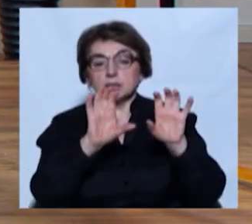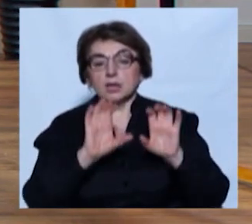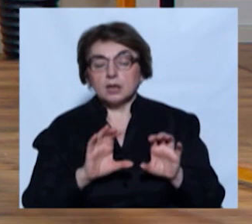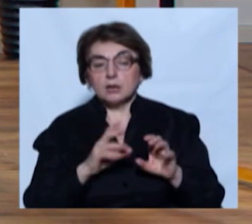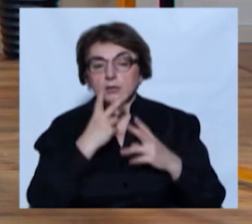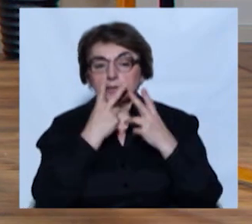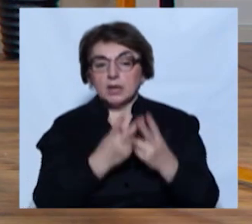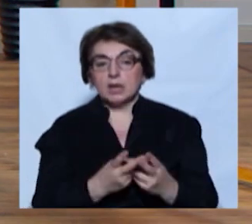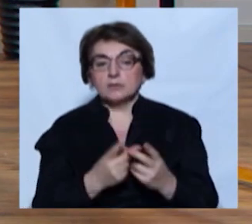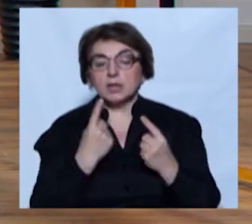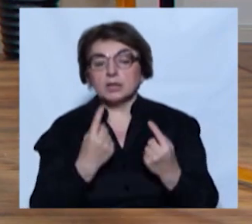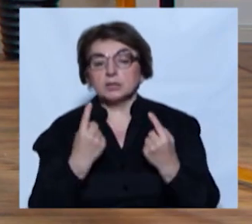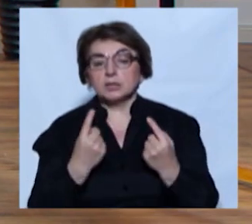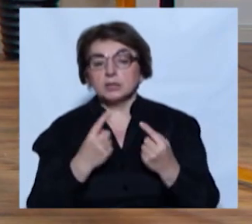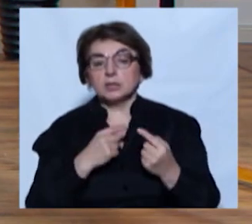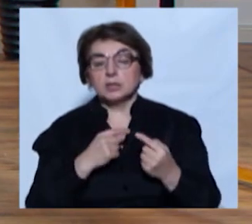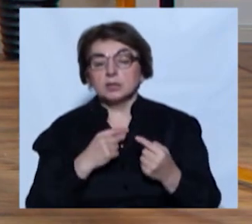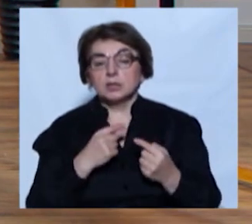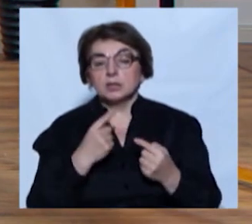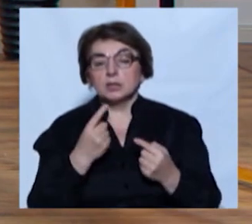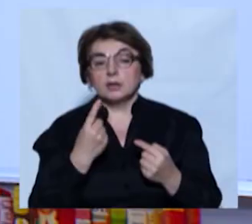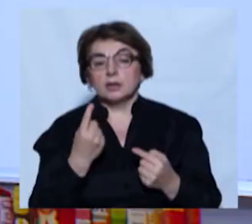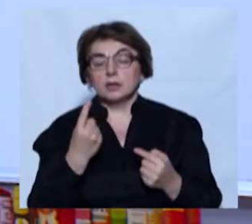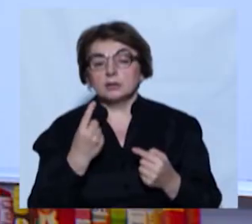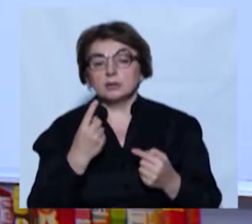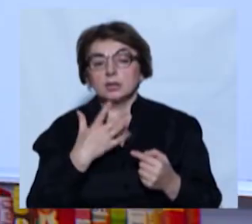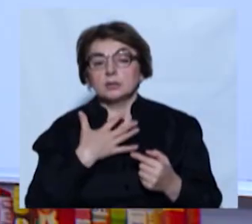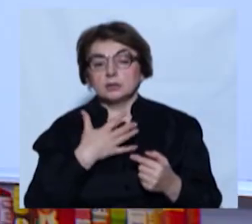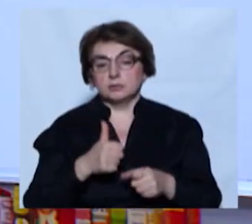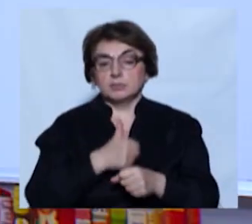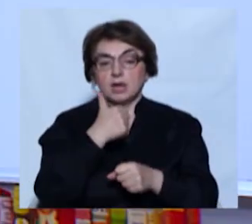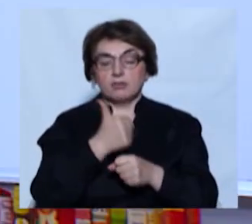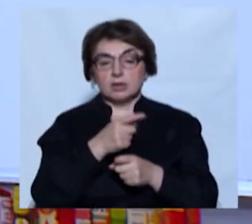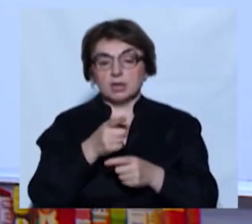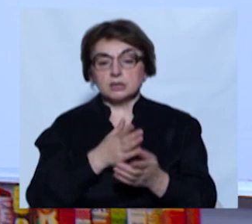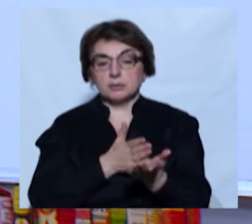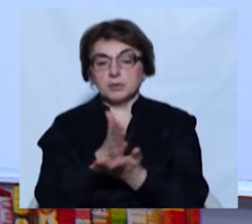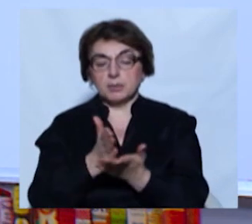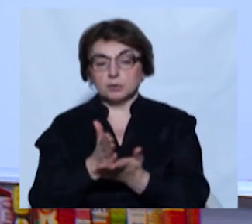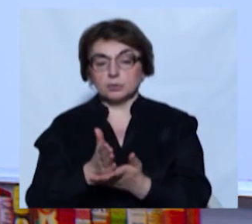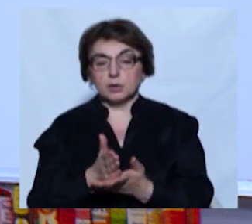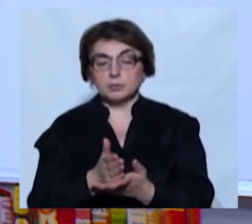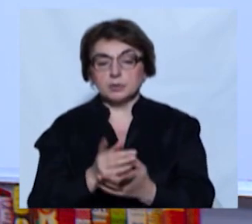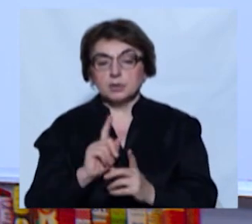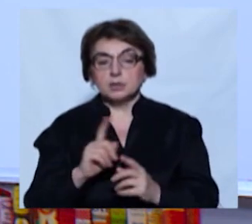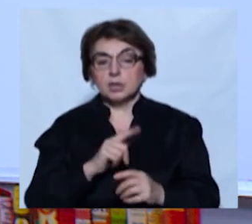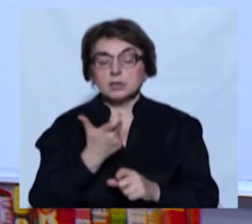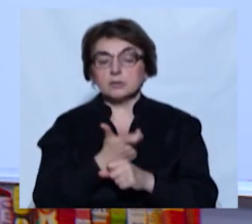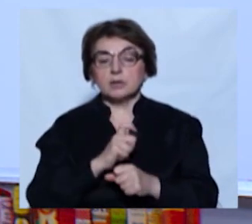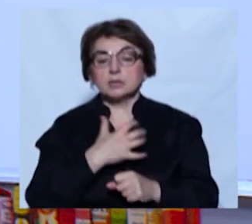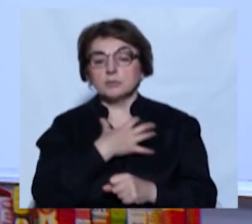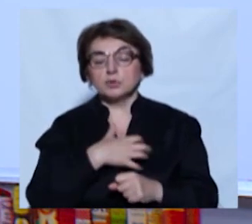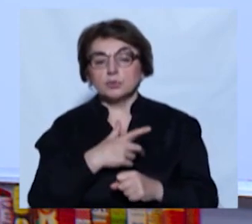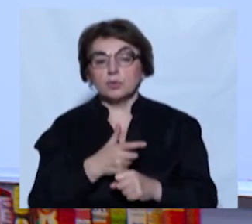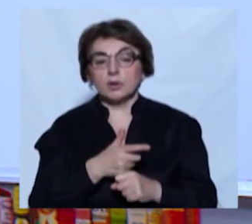დღის წესრიგის განაპირობებს და ერთ-ერთი ავტორიტარული და ავტორიტეტია სწორედ აი ამ მიმართულებით და რაც ყველაზე